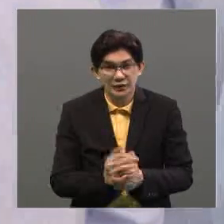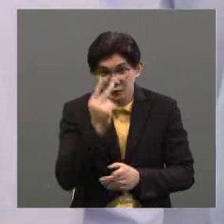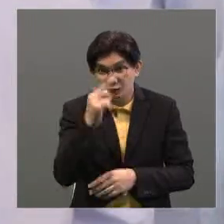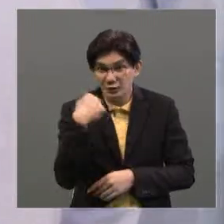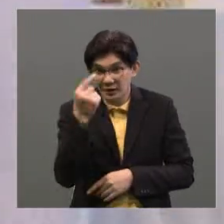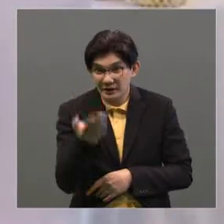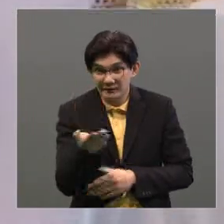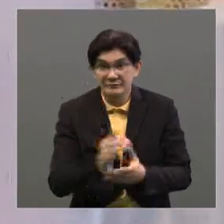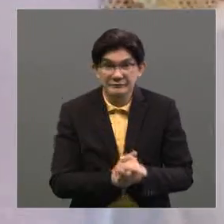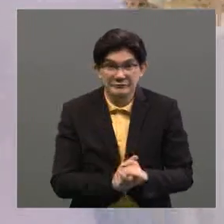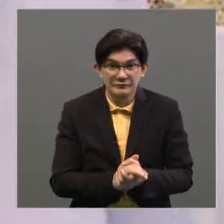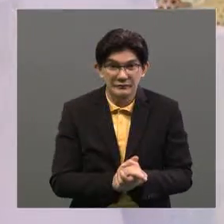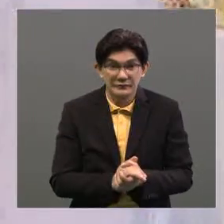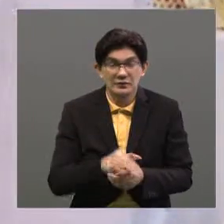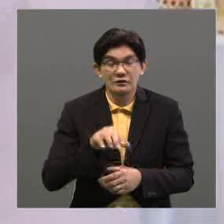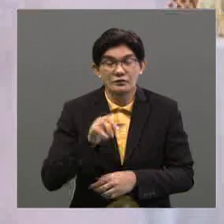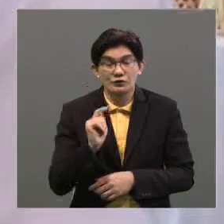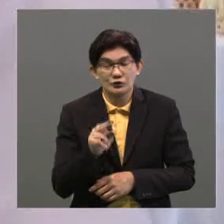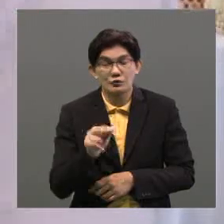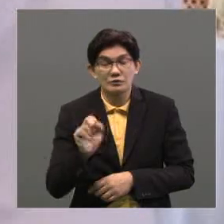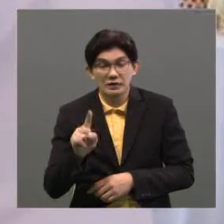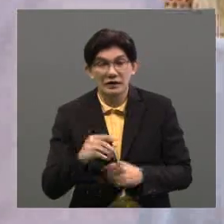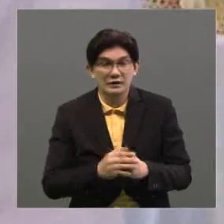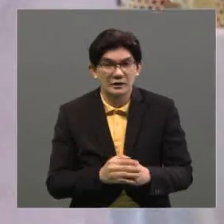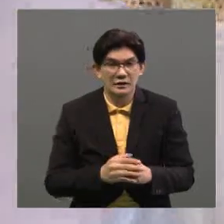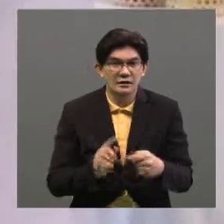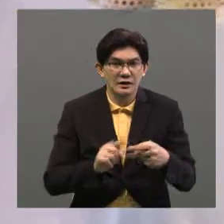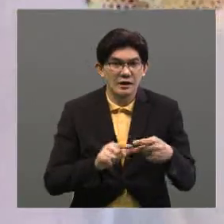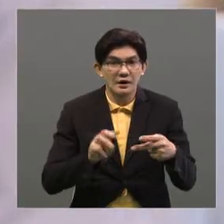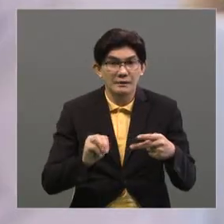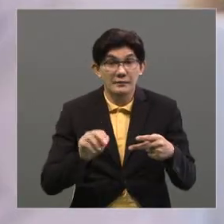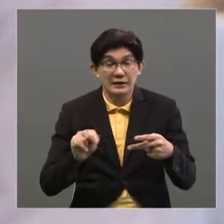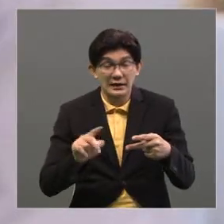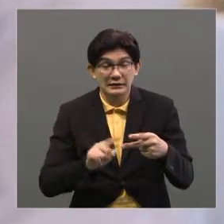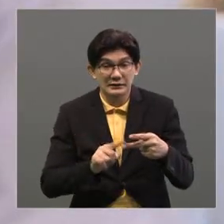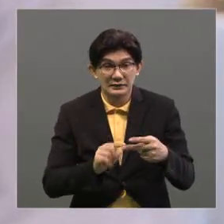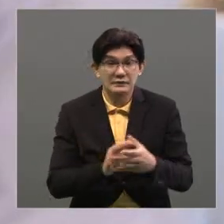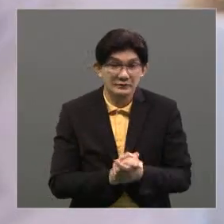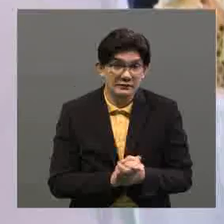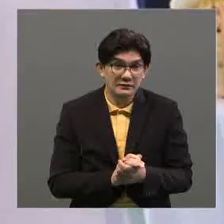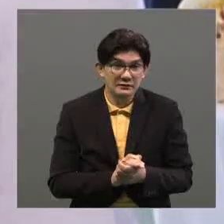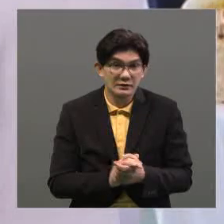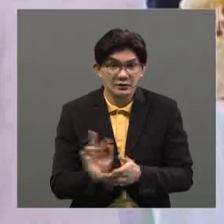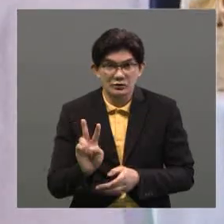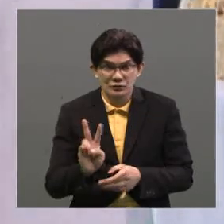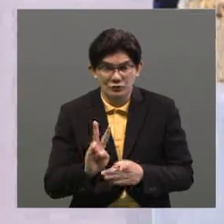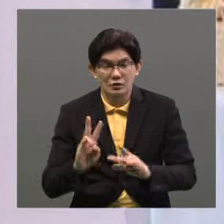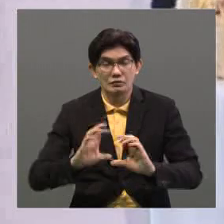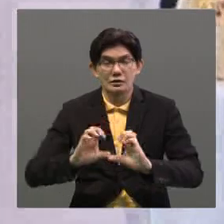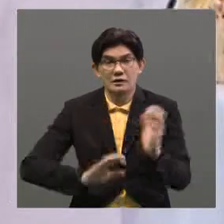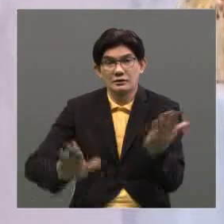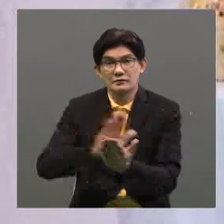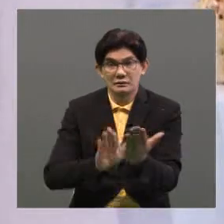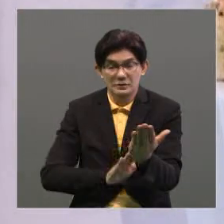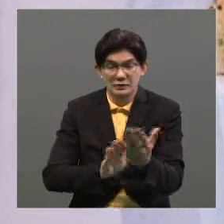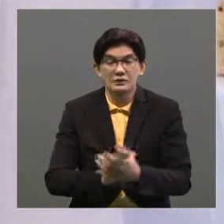ว่ามีใครบ้างมีคุณทรงศักดิ์ทองศรีนะกับคุณมนัญญาไทยเศรษฐ์เห็นไหมทางขวามือคุณมนัญญานะสองคนนี้อยู่ภูมิใจไทยใช่ไห